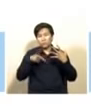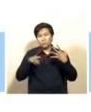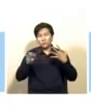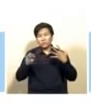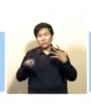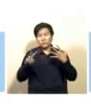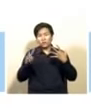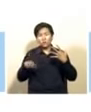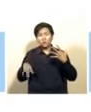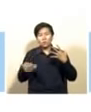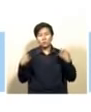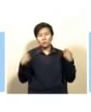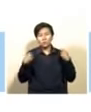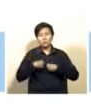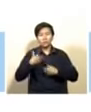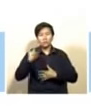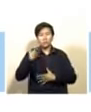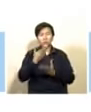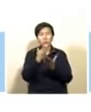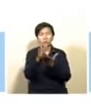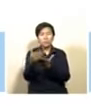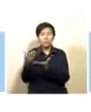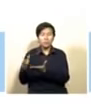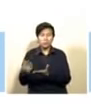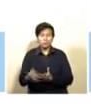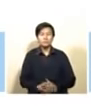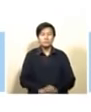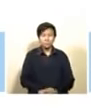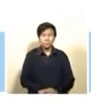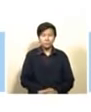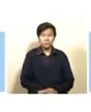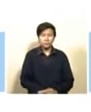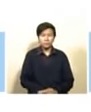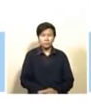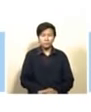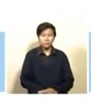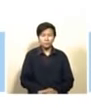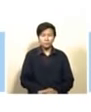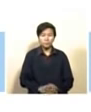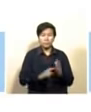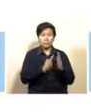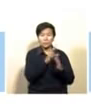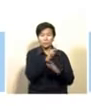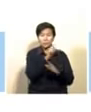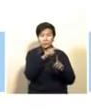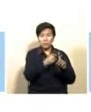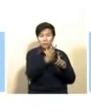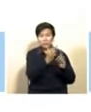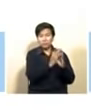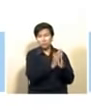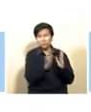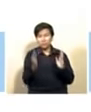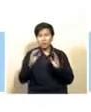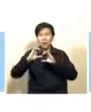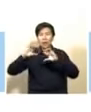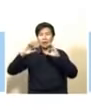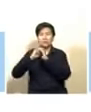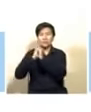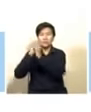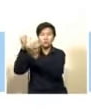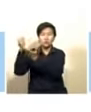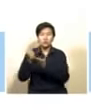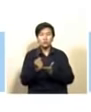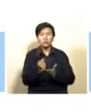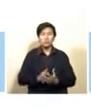ให้เราเป็นหน้ากากกันฝุ่นอันนี้เราจะมอบให้ทางผู้ที่เกี่ยวข้องแล้วก็เน้นว่าจะให้ทางภาคเหนือเพื่อแก้ไขปัญห